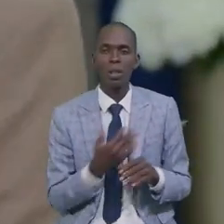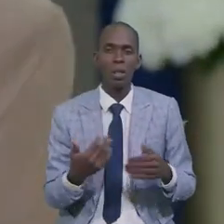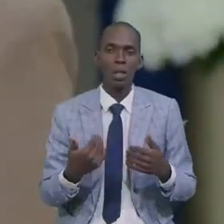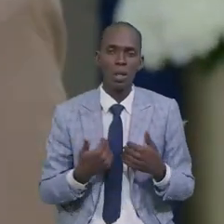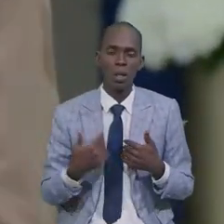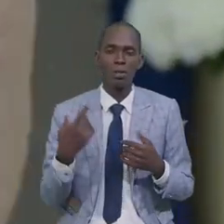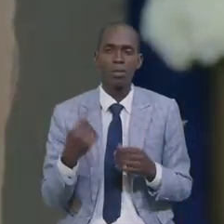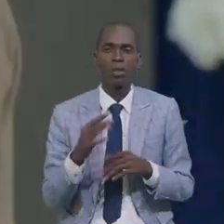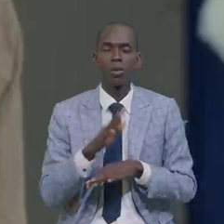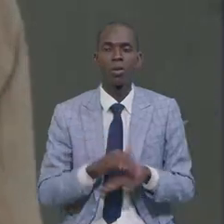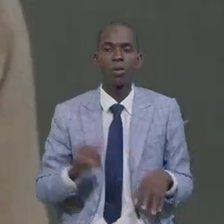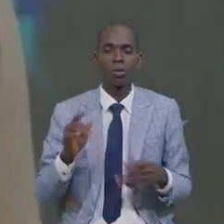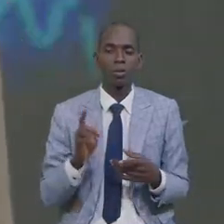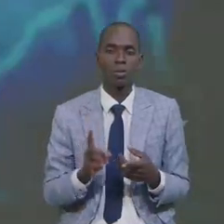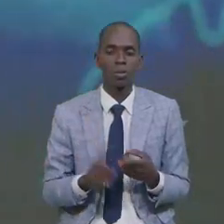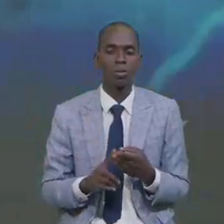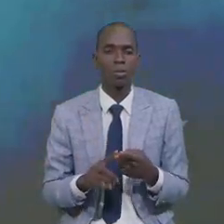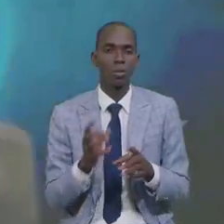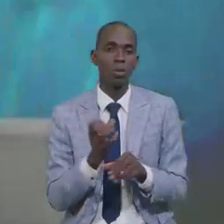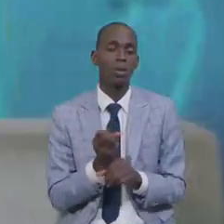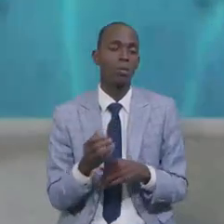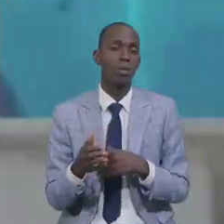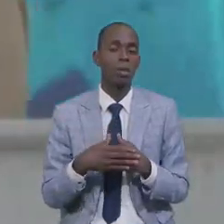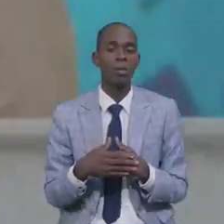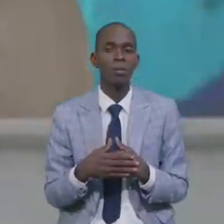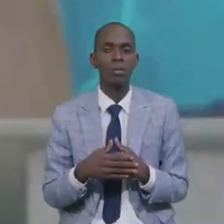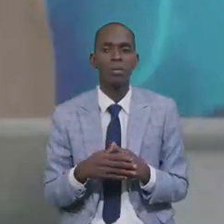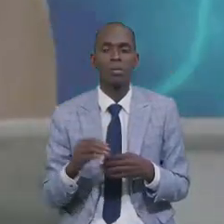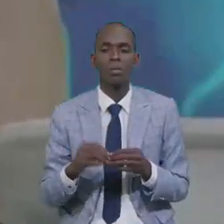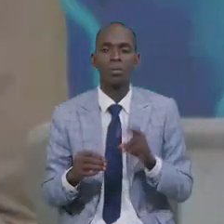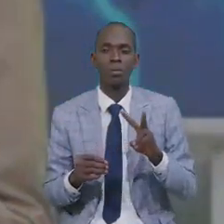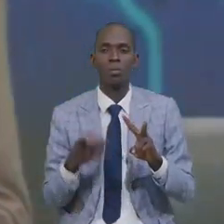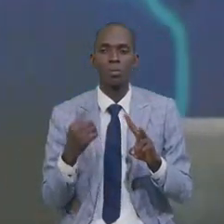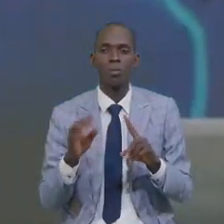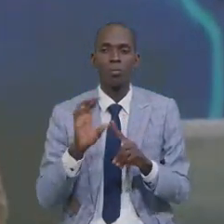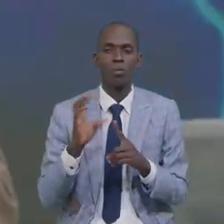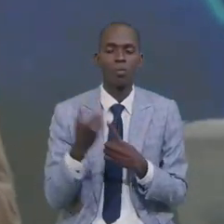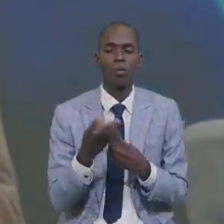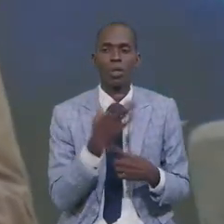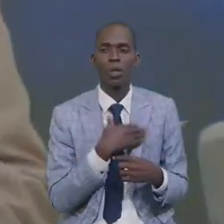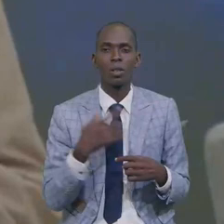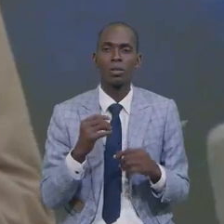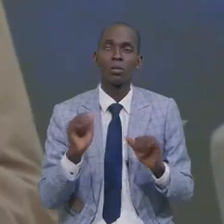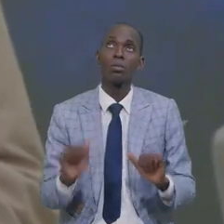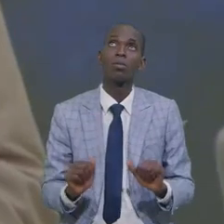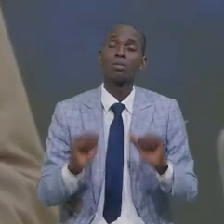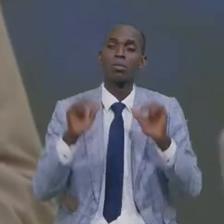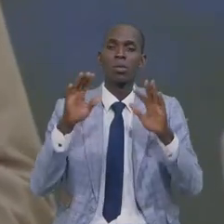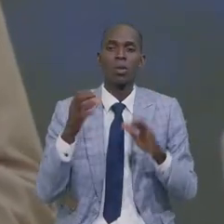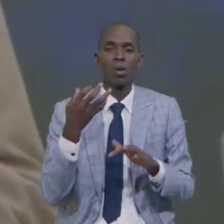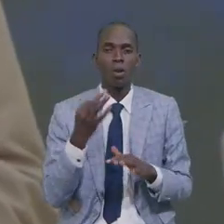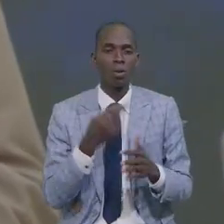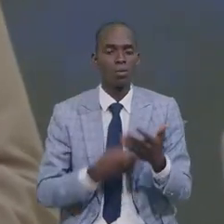l'appel pour être des recouvreurs. Deuxième, la commission et la consécration.